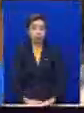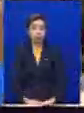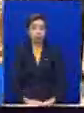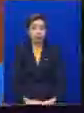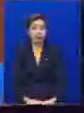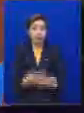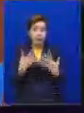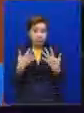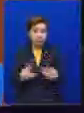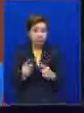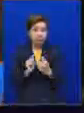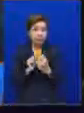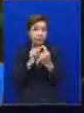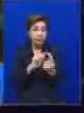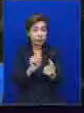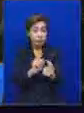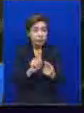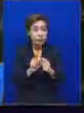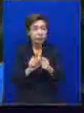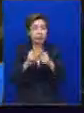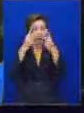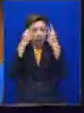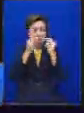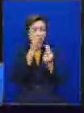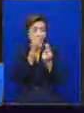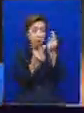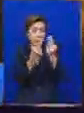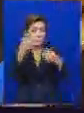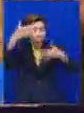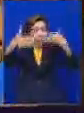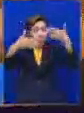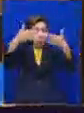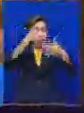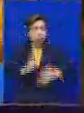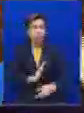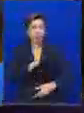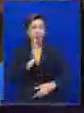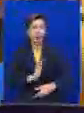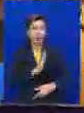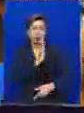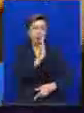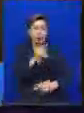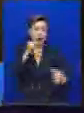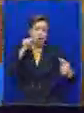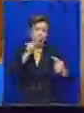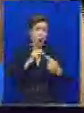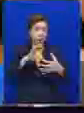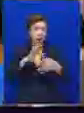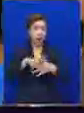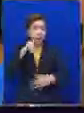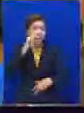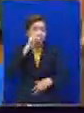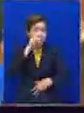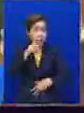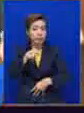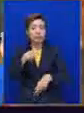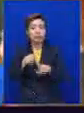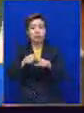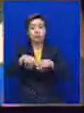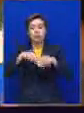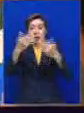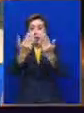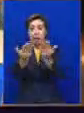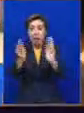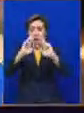หลังจากนั้นนะคะนายกรัฐมนตรีนะคะได้เยี่ยมชมนิทรรศการเฉลิมพระเกียรติในด้านทรัพยากรน้ำรวมทั้งบูธที่หน่วยงาน